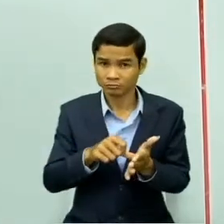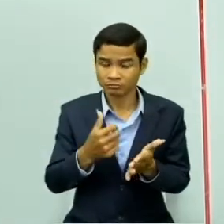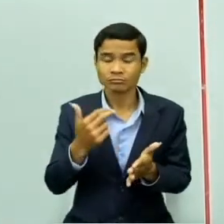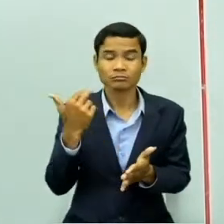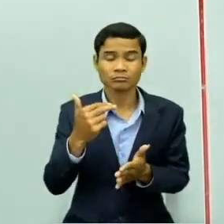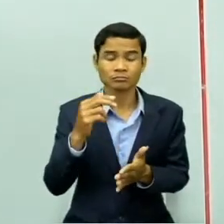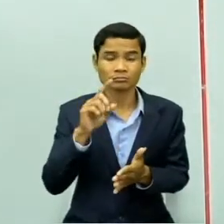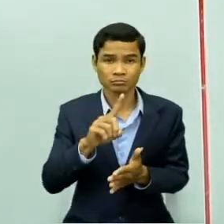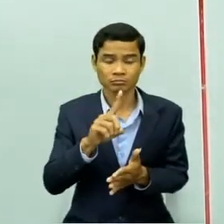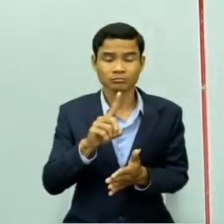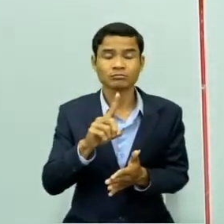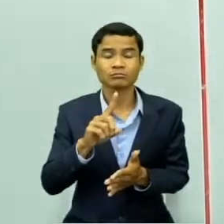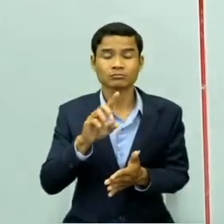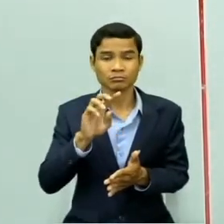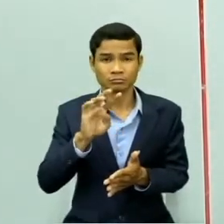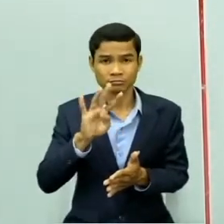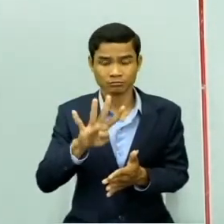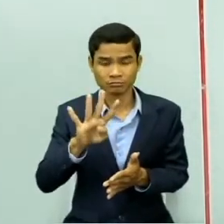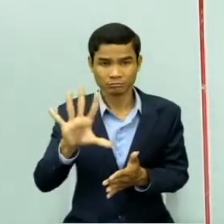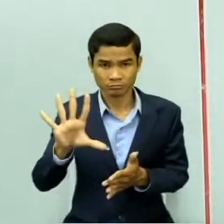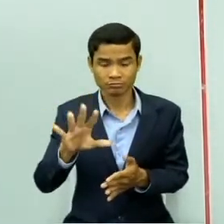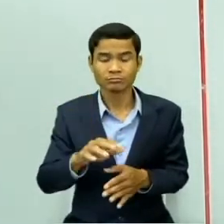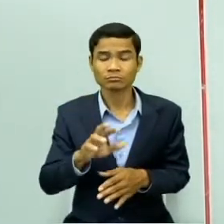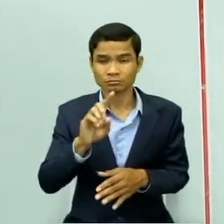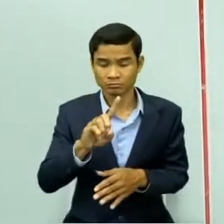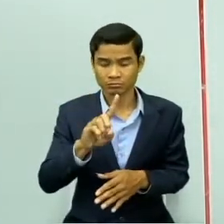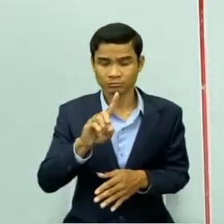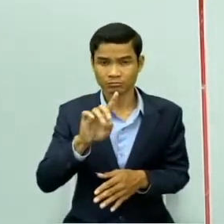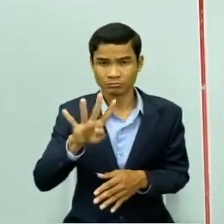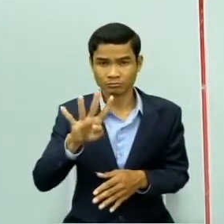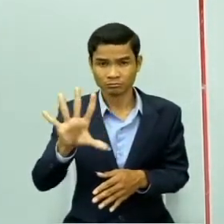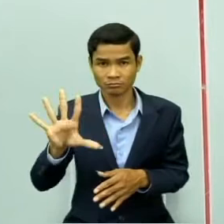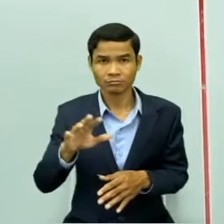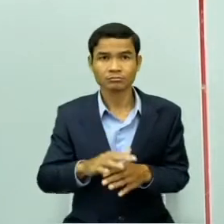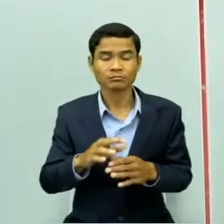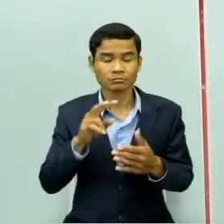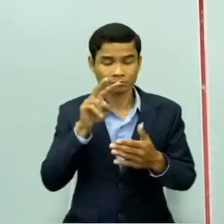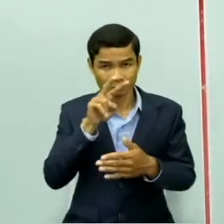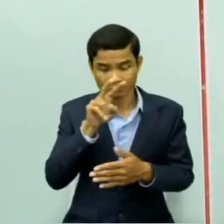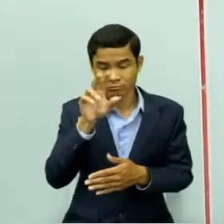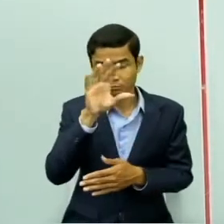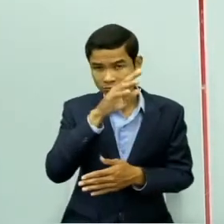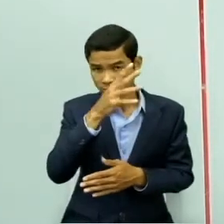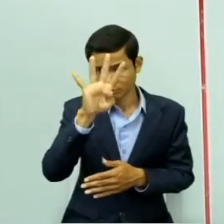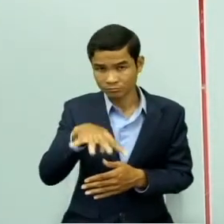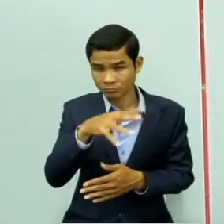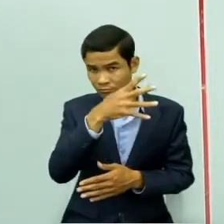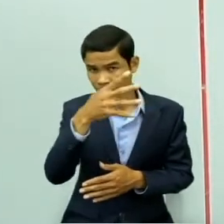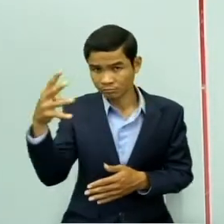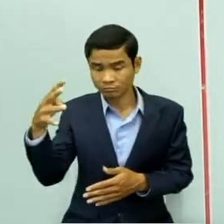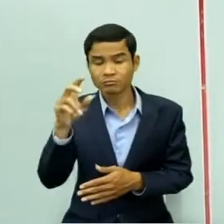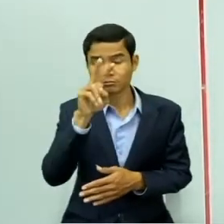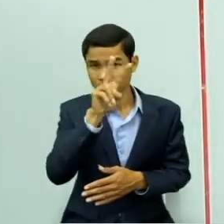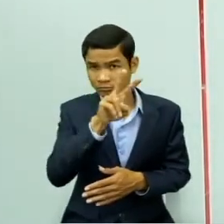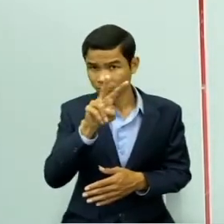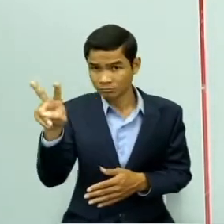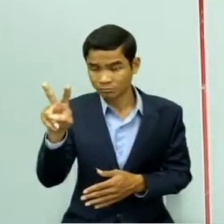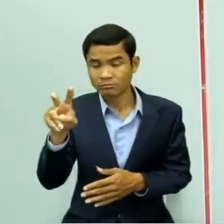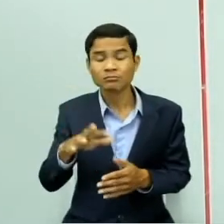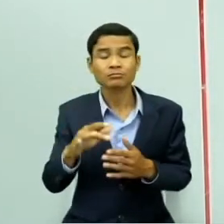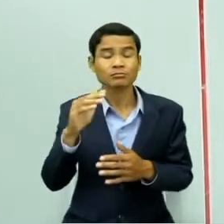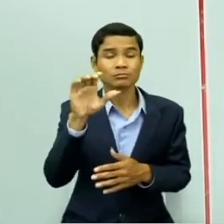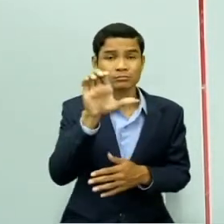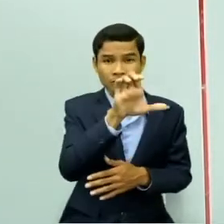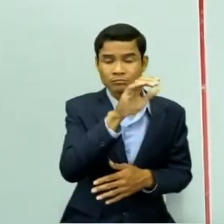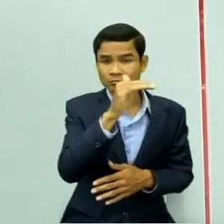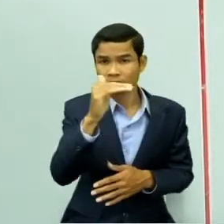rời sai sập rạm. Chà con ăn tà ràng khăn lỡ cứ tà ràng án. Chiêng cứ con ăn bì chuyên